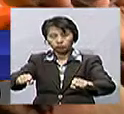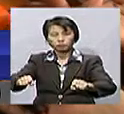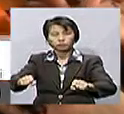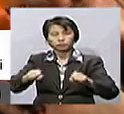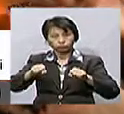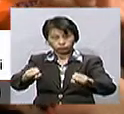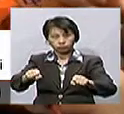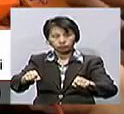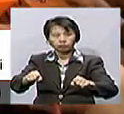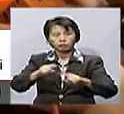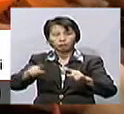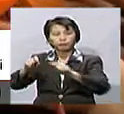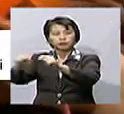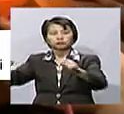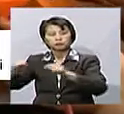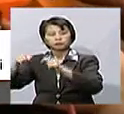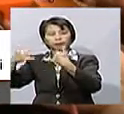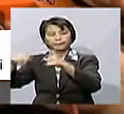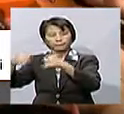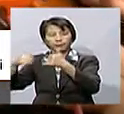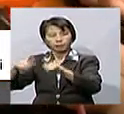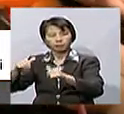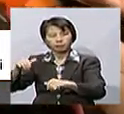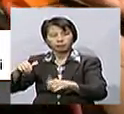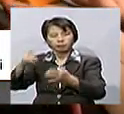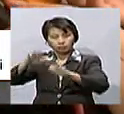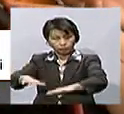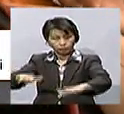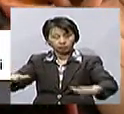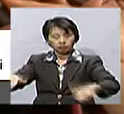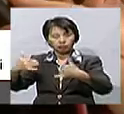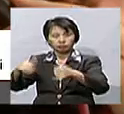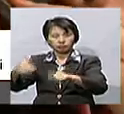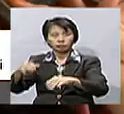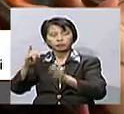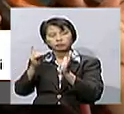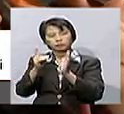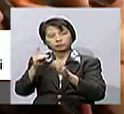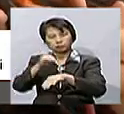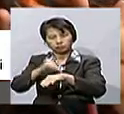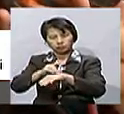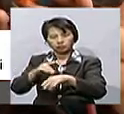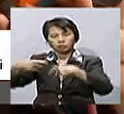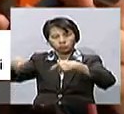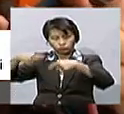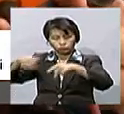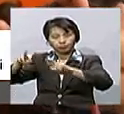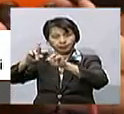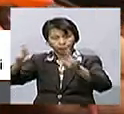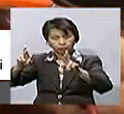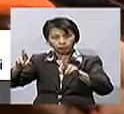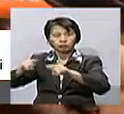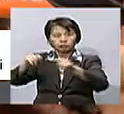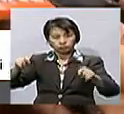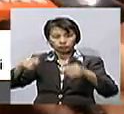contoh tempat permainan. Tempat permainan kanak-kanak yang ada di dalam supermarket. Tempat-tempat ni pun